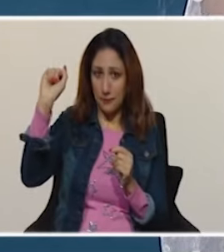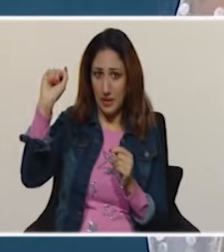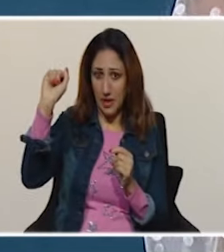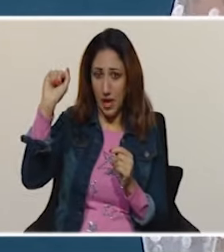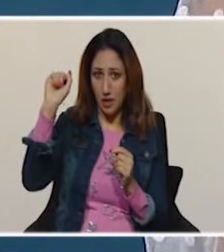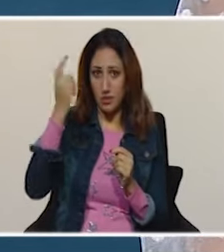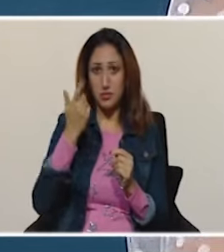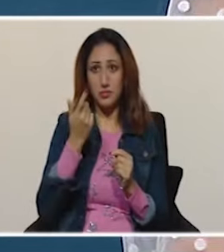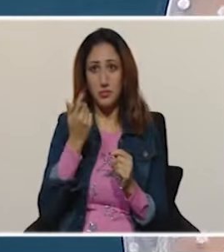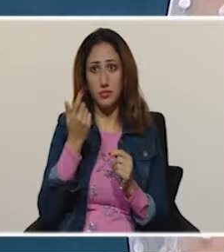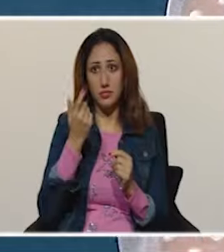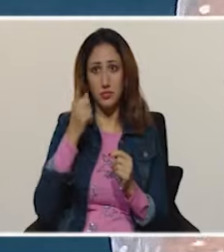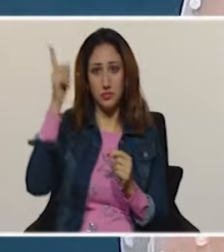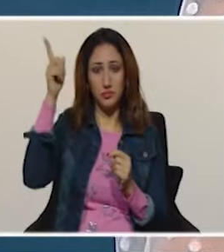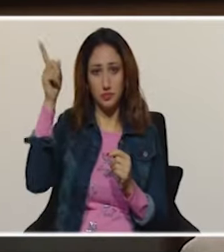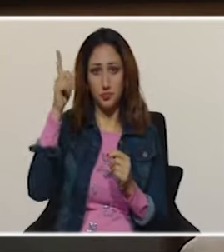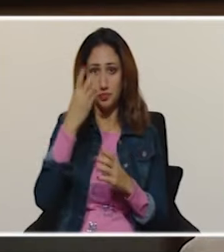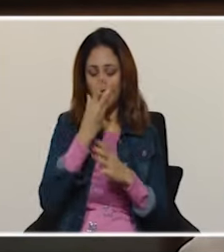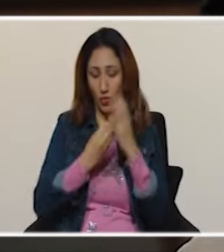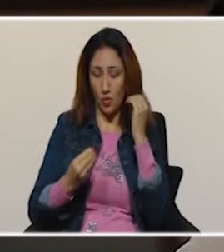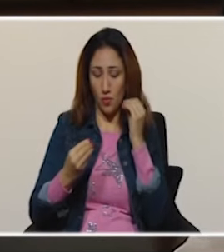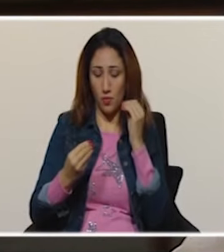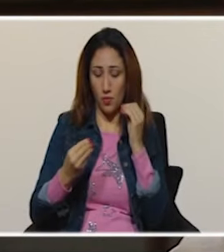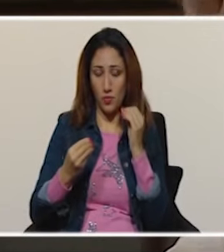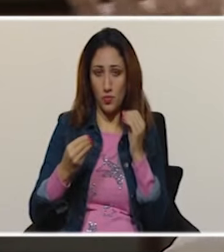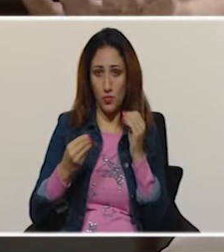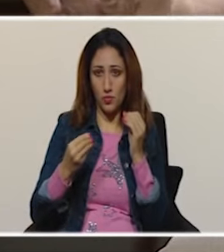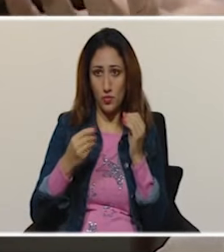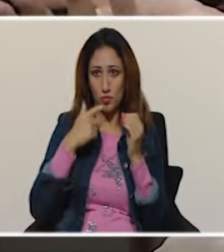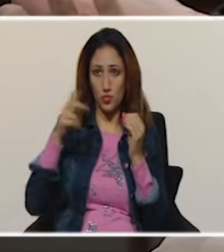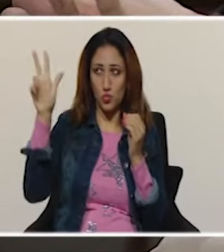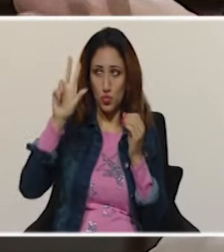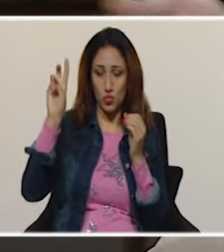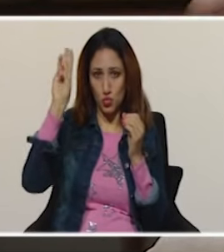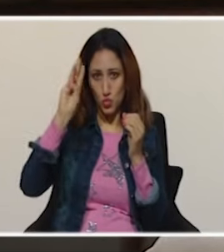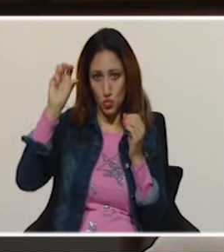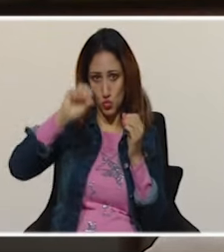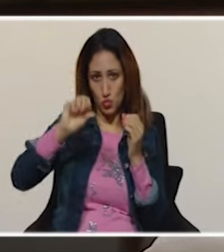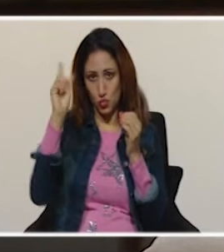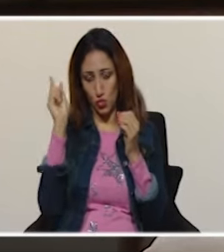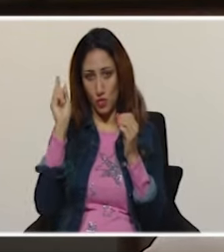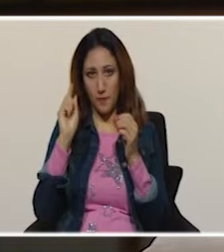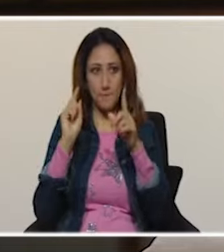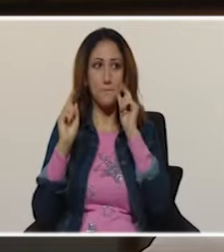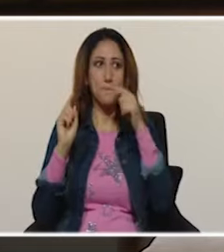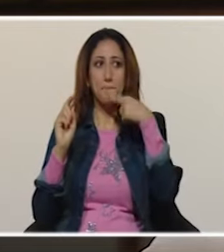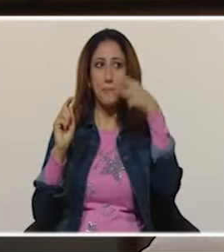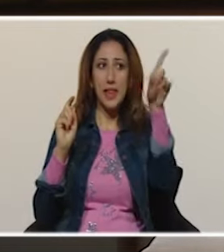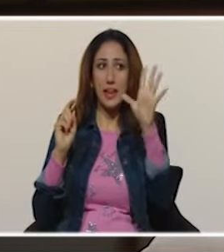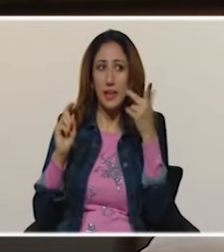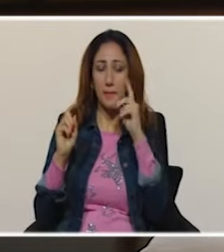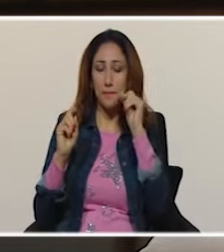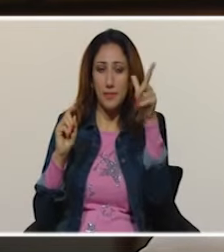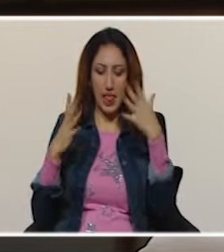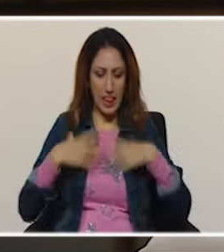رايه، ناجي برج الثور وعنيد الثور يعني كتير. مثلا الراجل الشكم يعني مفهومه يقول لك مثلا بتكلمي الراجل ده ليه؟ انت